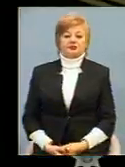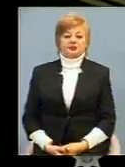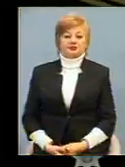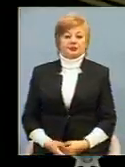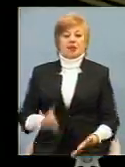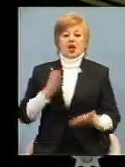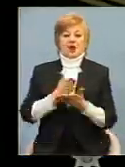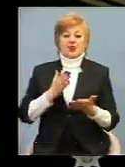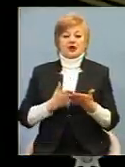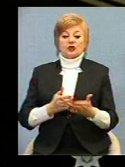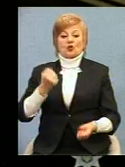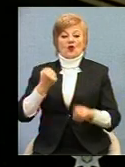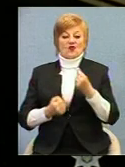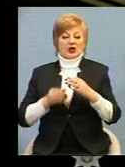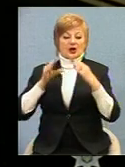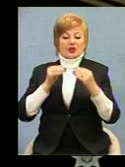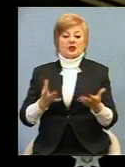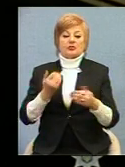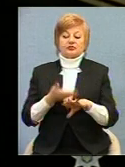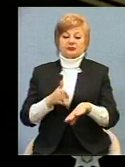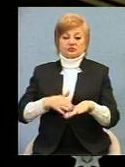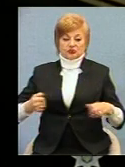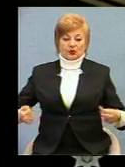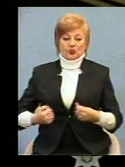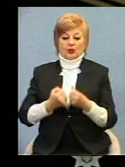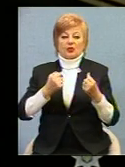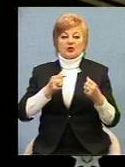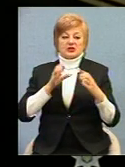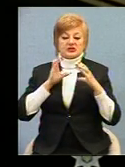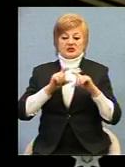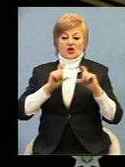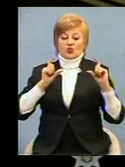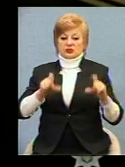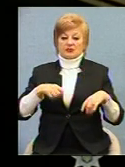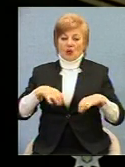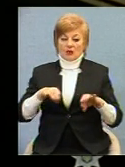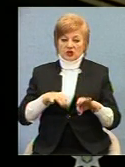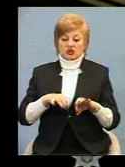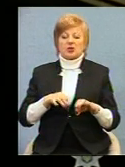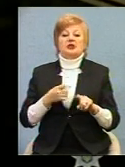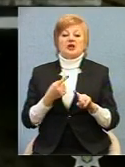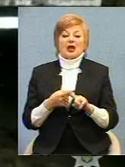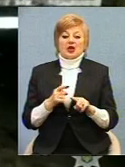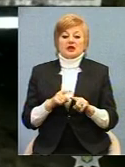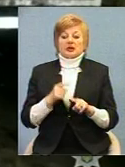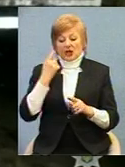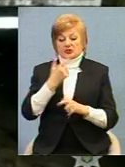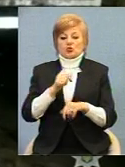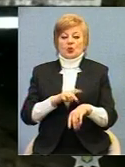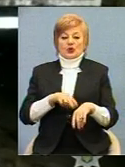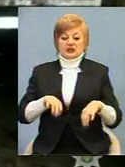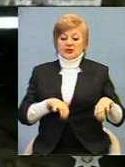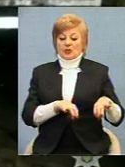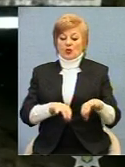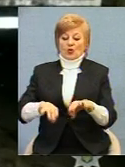У Мелітополі водій легковика отримав тяжкі ушкодження в результаті зіткнення з вантажівкою. Як повідомляє відділ комунікації обласної нацполіції, рухаючись